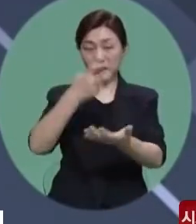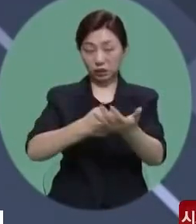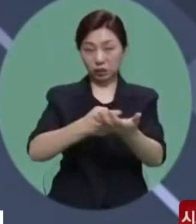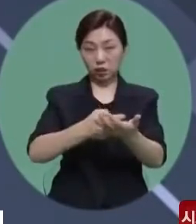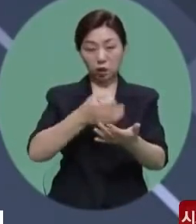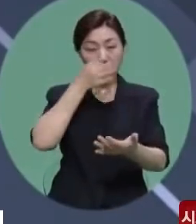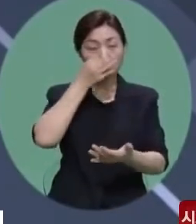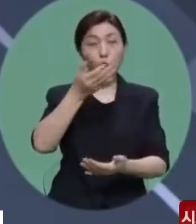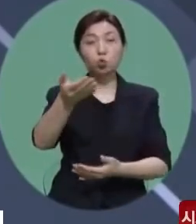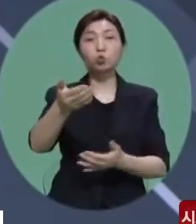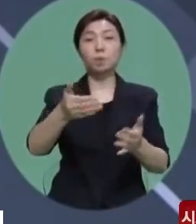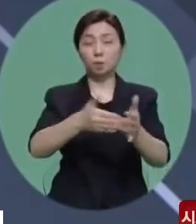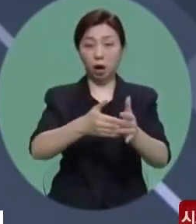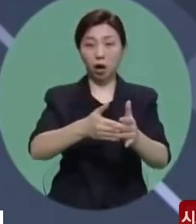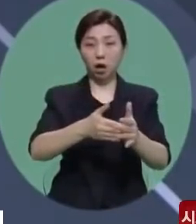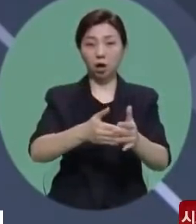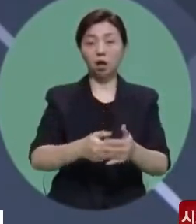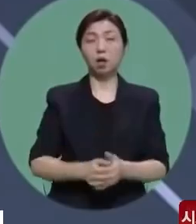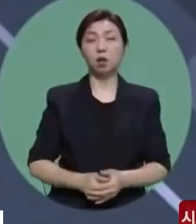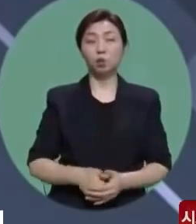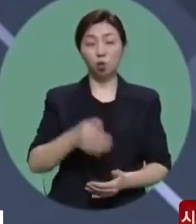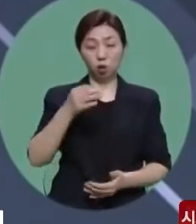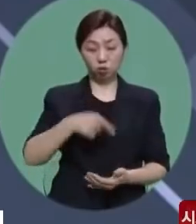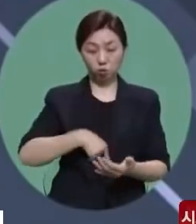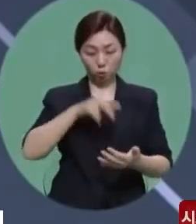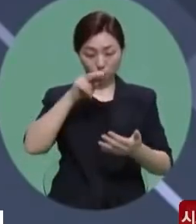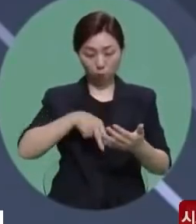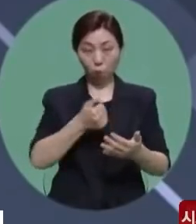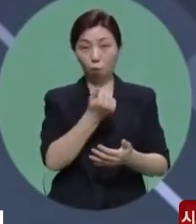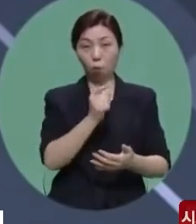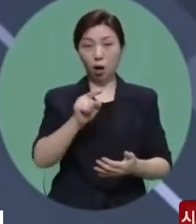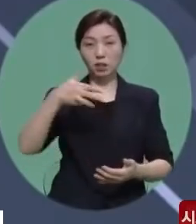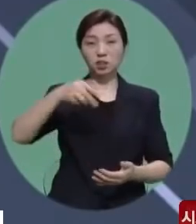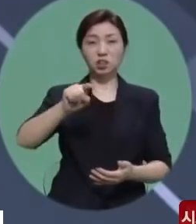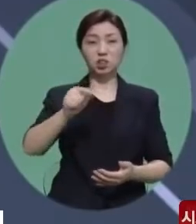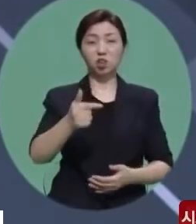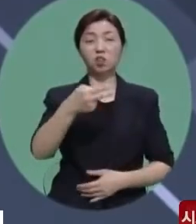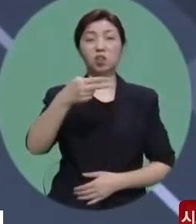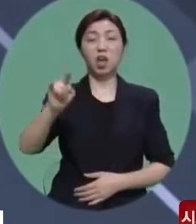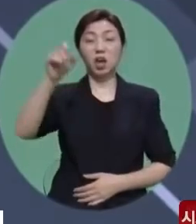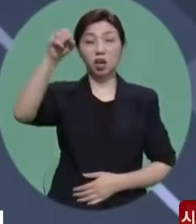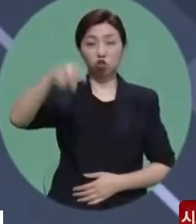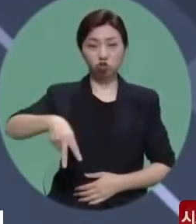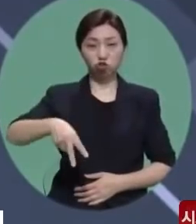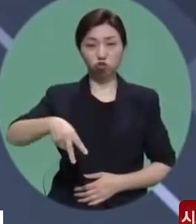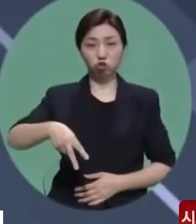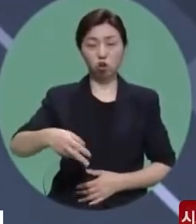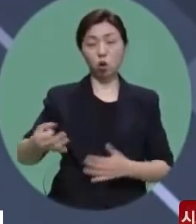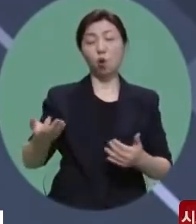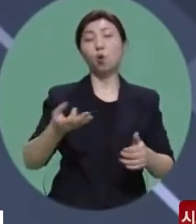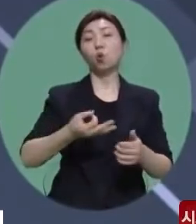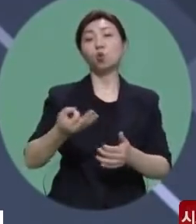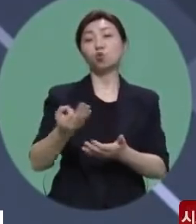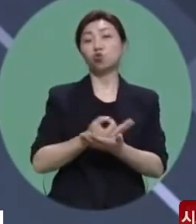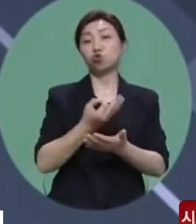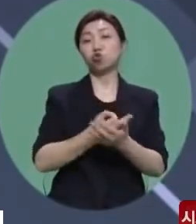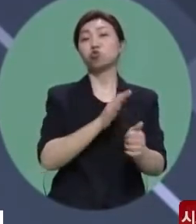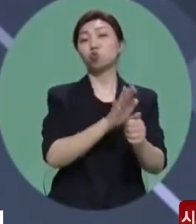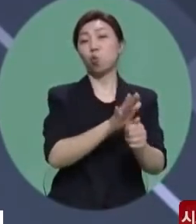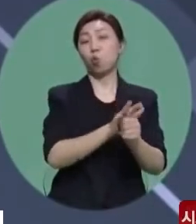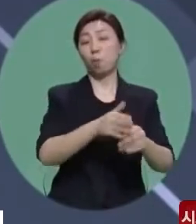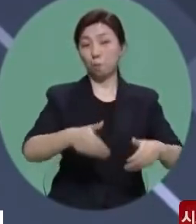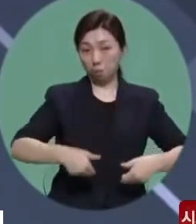자리에서 이후 본 이미 화천 돼 육아 제대로 돈을 버리는 해야 된다 고 말했다는 것이 또 광 찰 조사해서